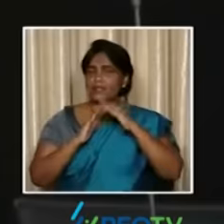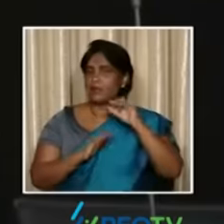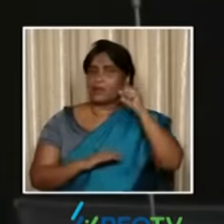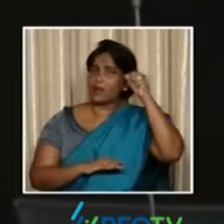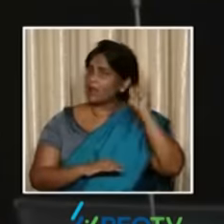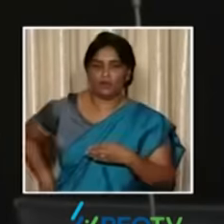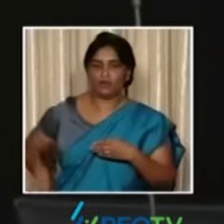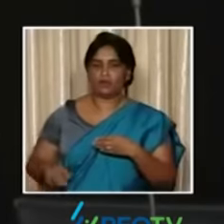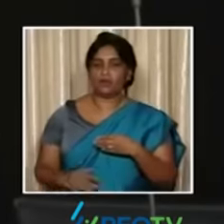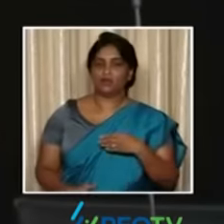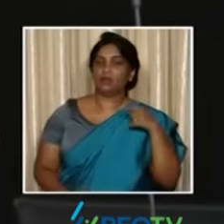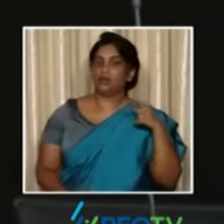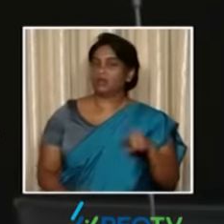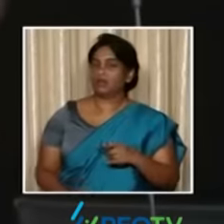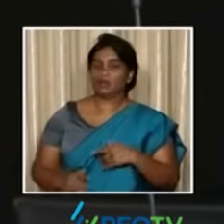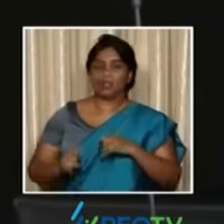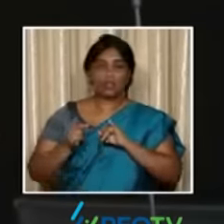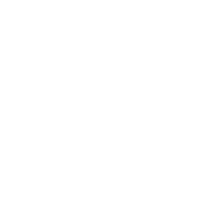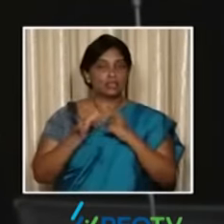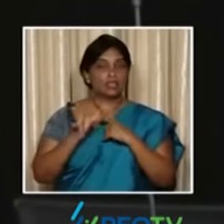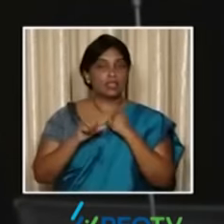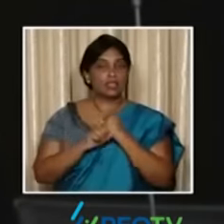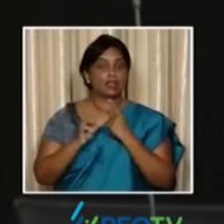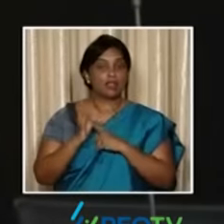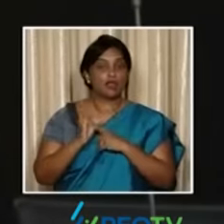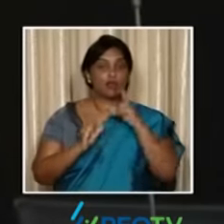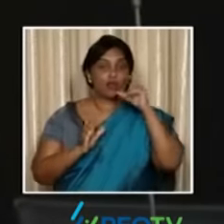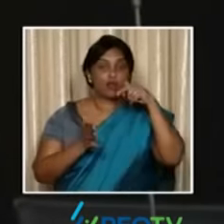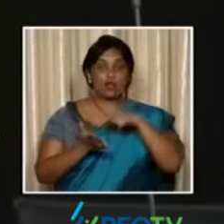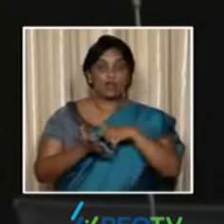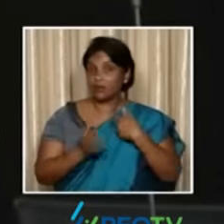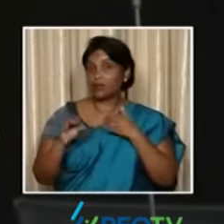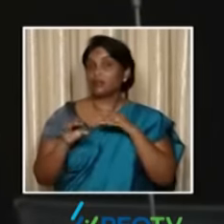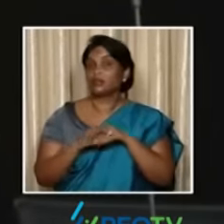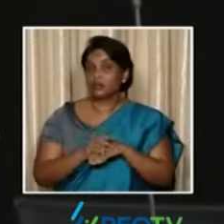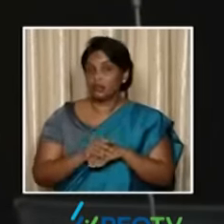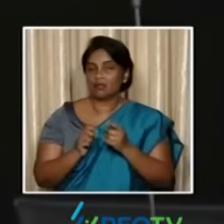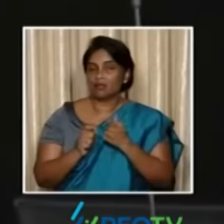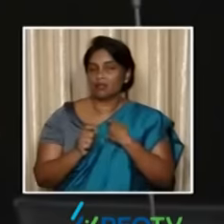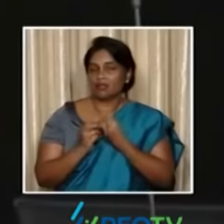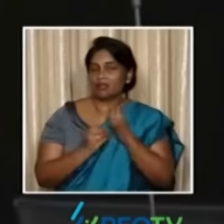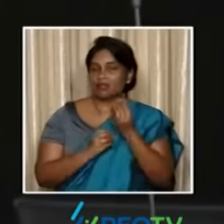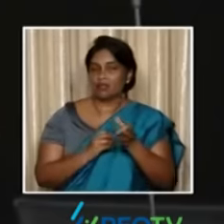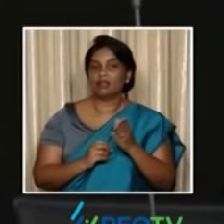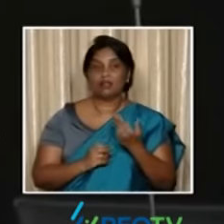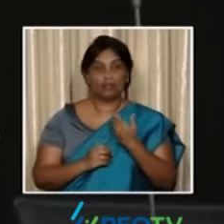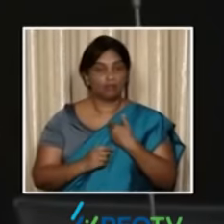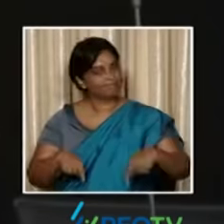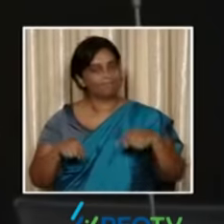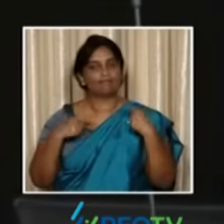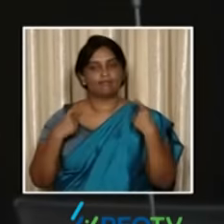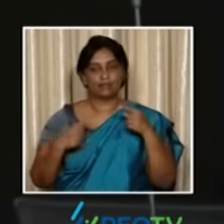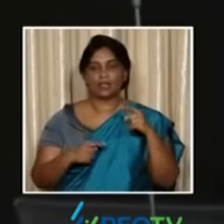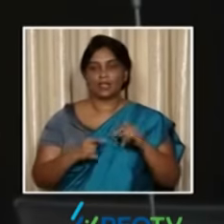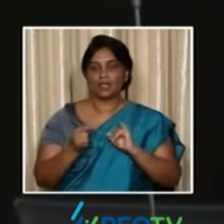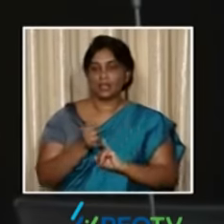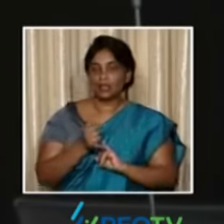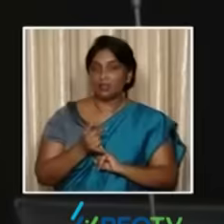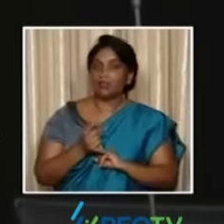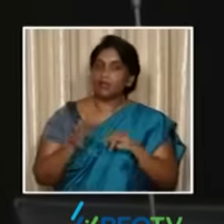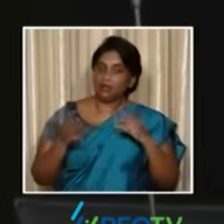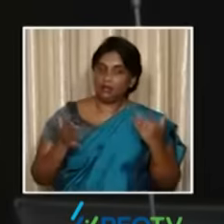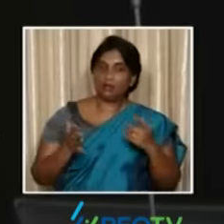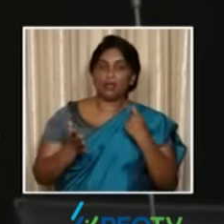UDA එකට. ඒක බොරුවක්. මේක සාගල රත්නායකට කොළඹ නගරේ ඡන්ද ඉල්ලන්න දාපු ගුණ්ඩුවක්. අපි හැබැයි අභියෝග කරනවා සාගල රත්නායකට